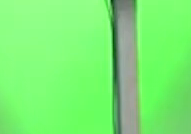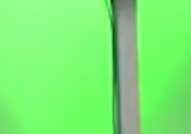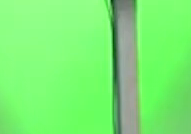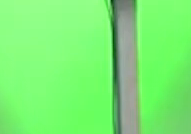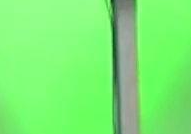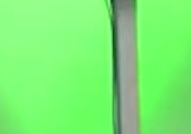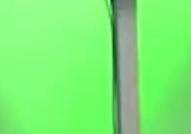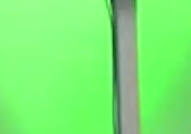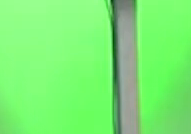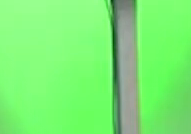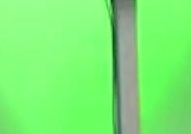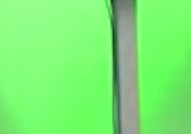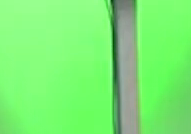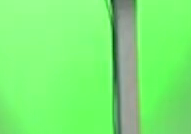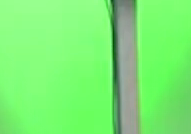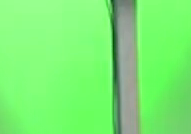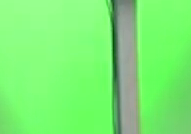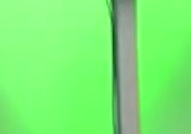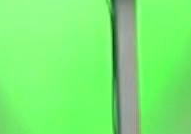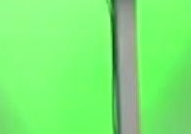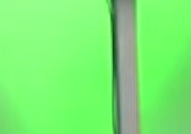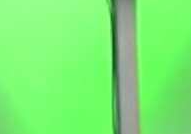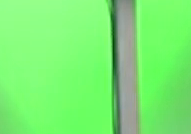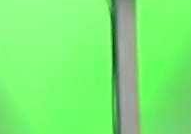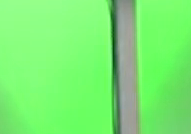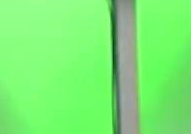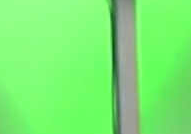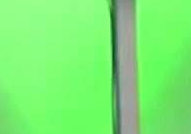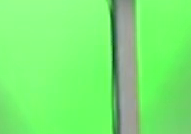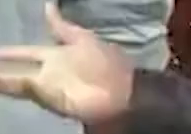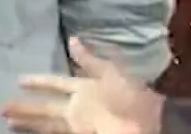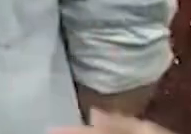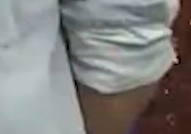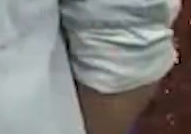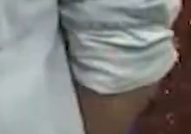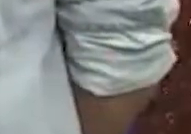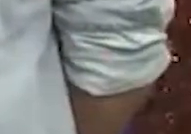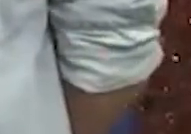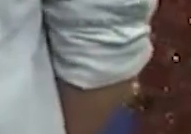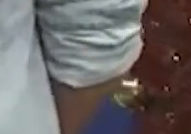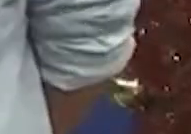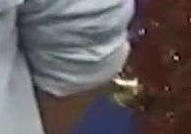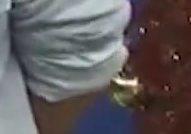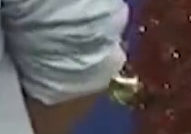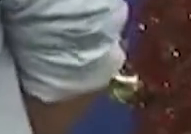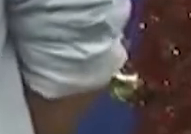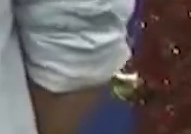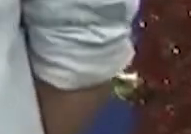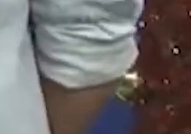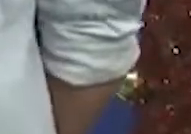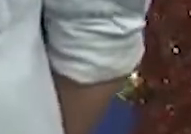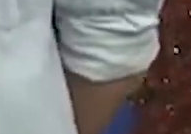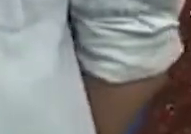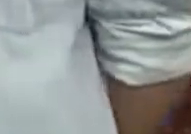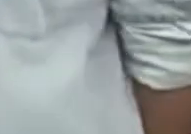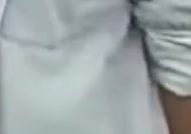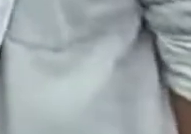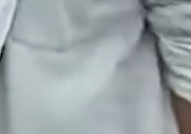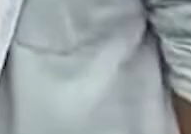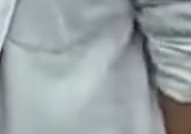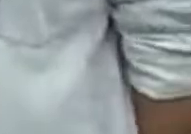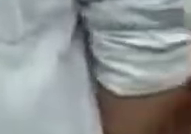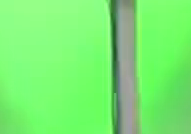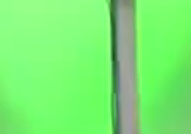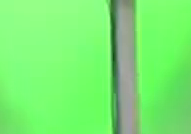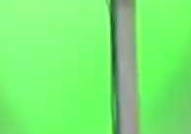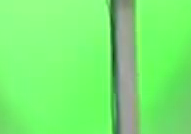mga ka-RSP, si Arnie De Solok at John Peter Raguro, Rise and Shine po. Welcome sa Rise and Shine Pilipinas. Rise and Shine. Maaari